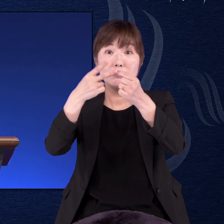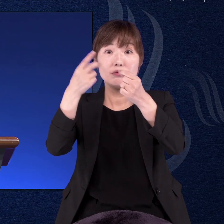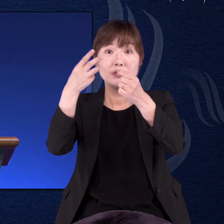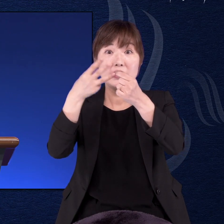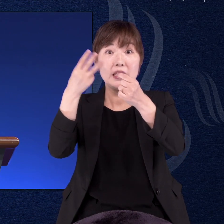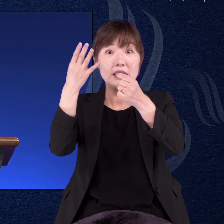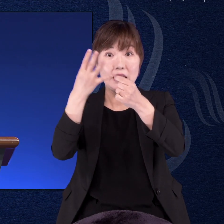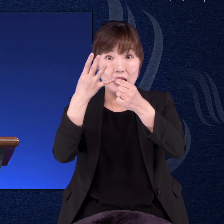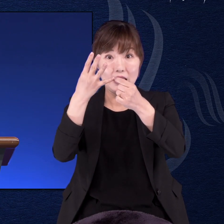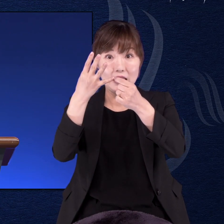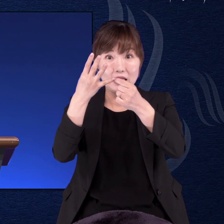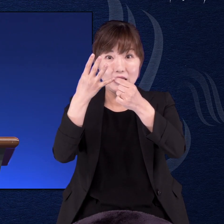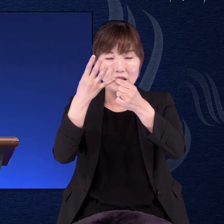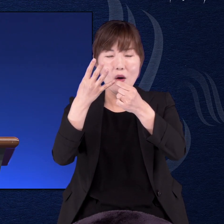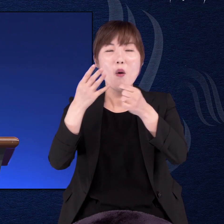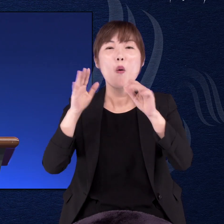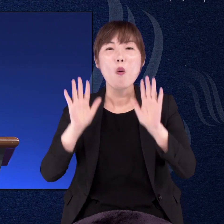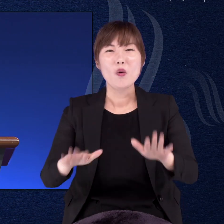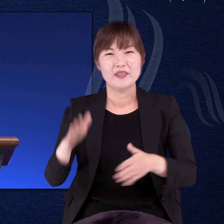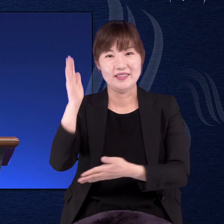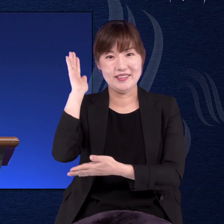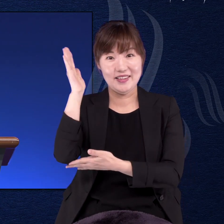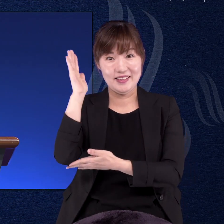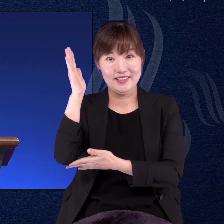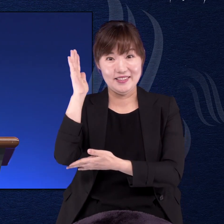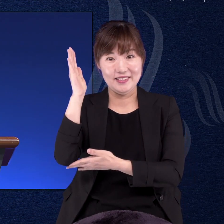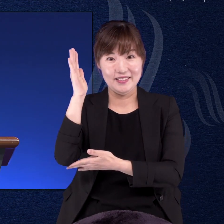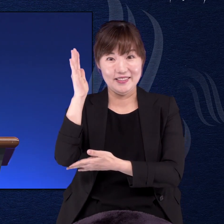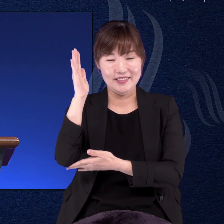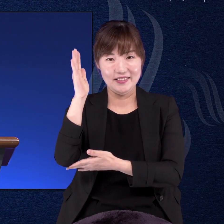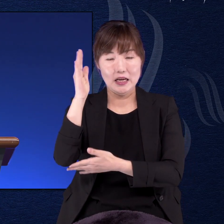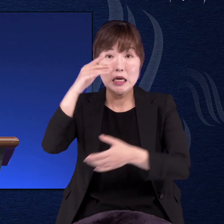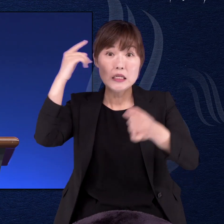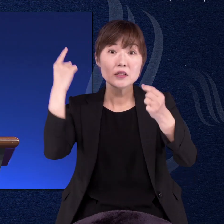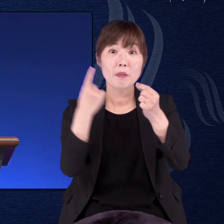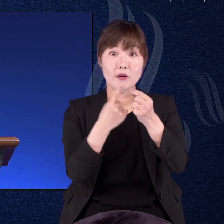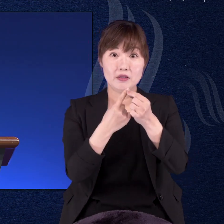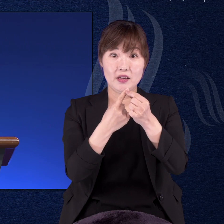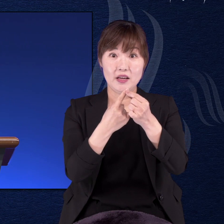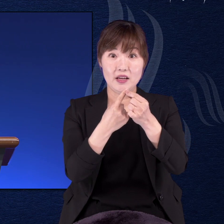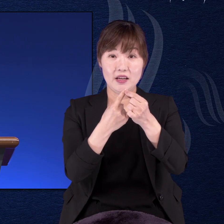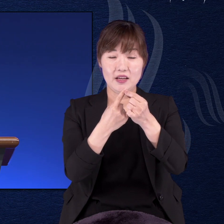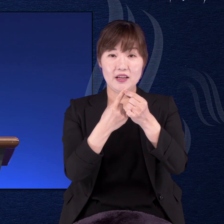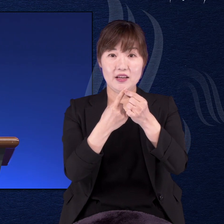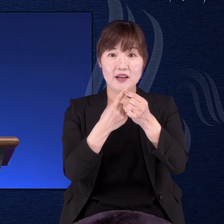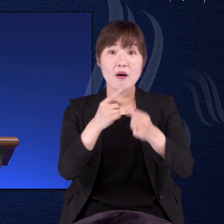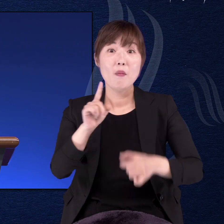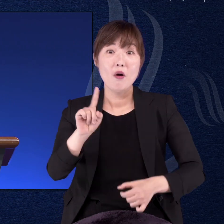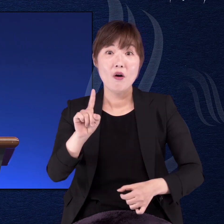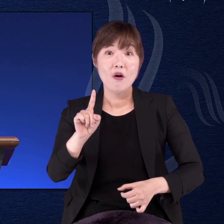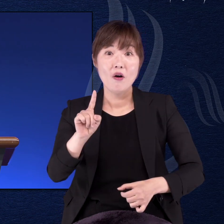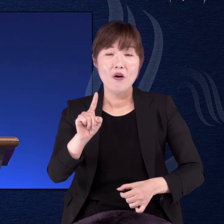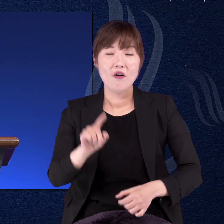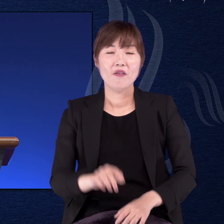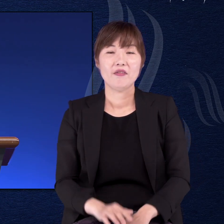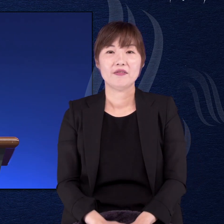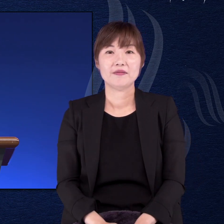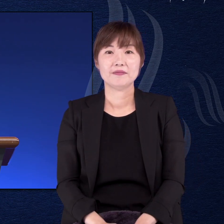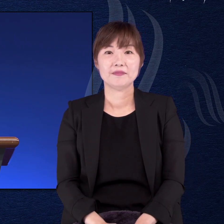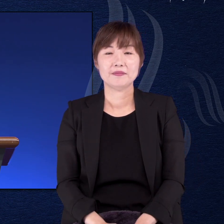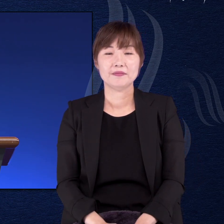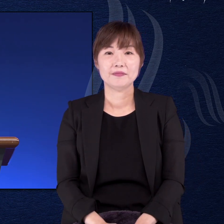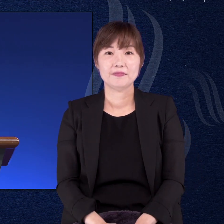하려고요. 우선 첫 번째, 부모의 사명이 무엇이냐? 첫 번째 부모의 사명은